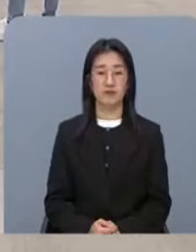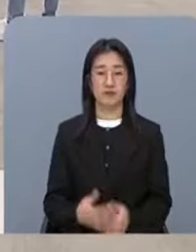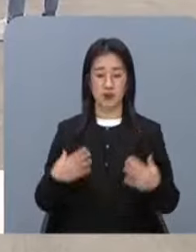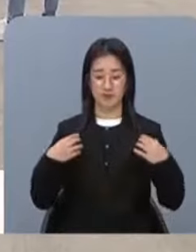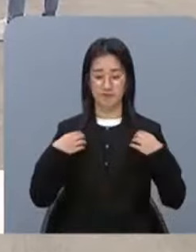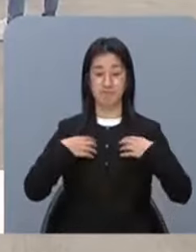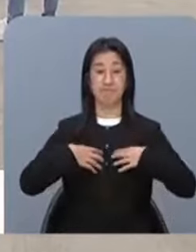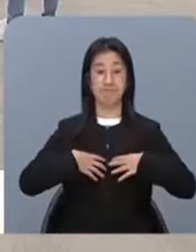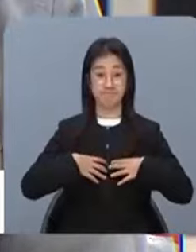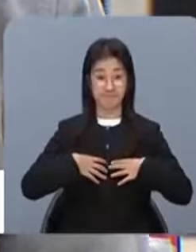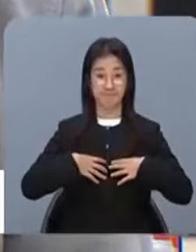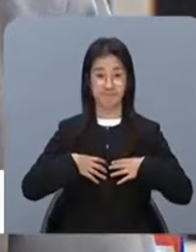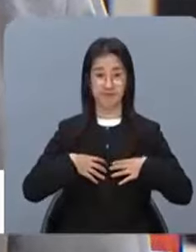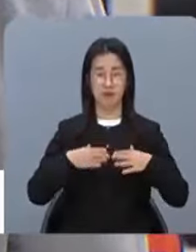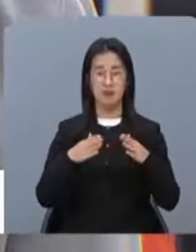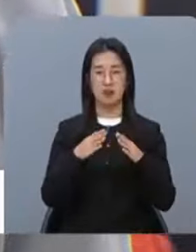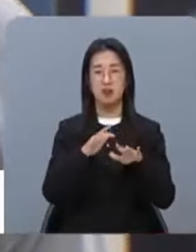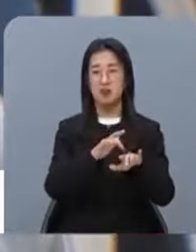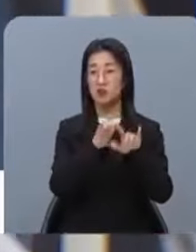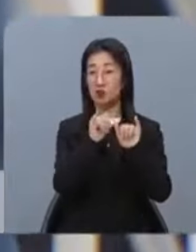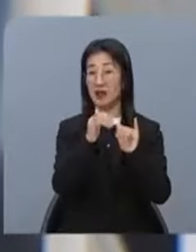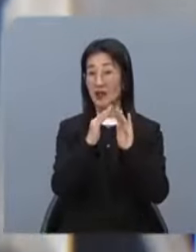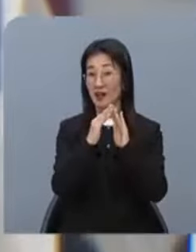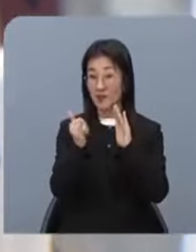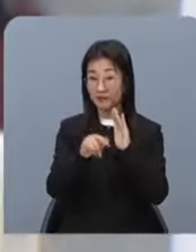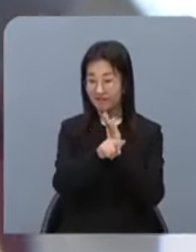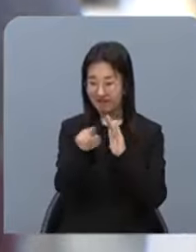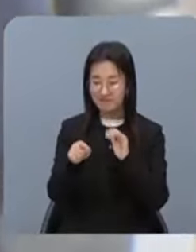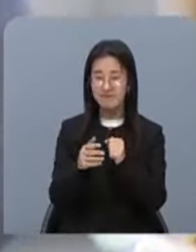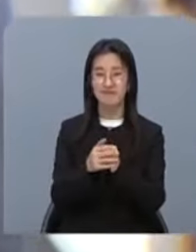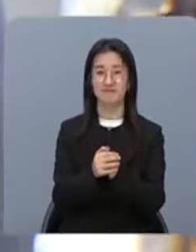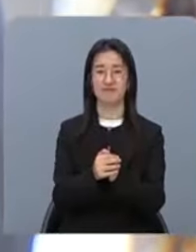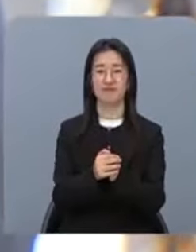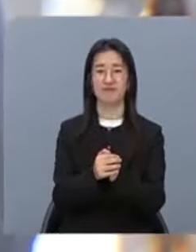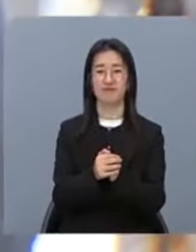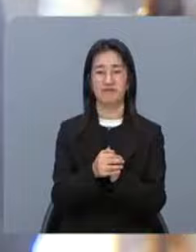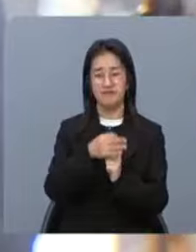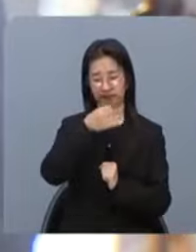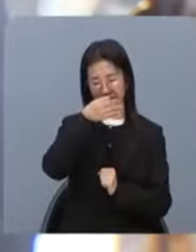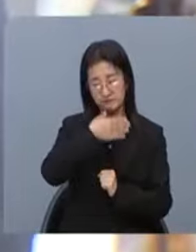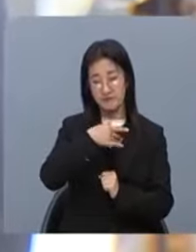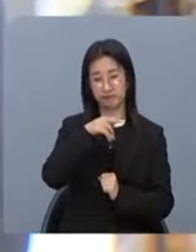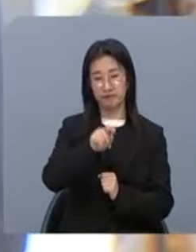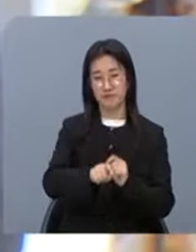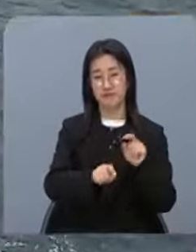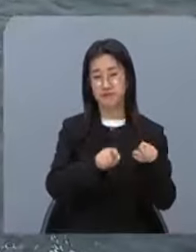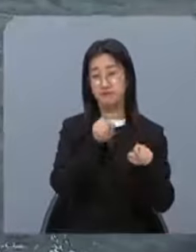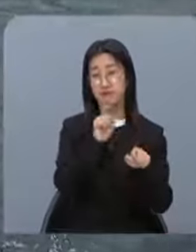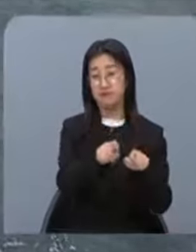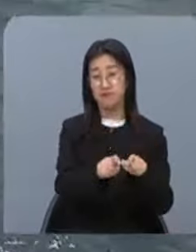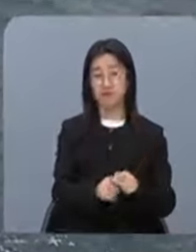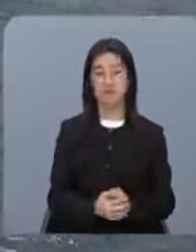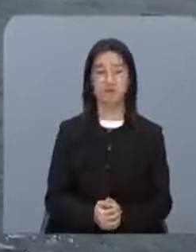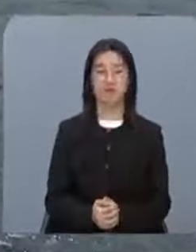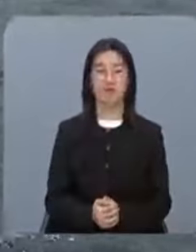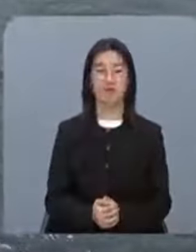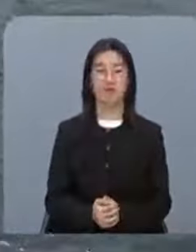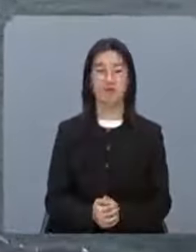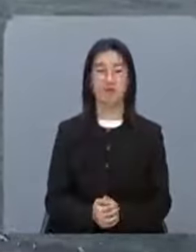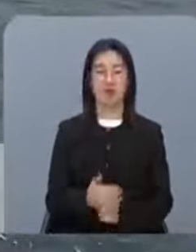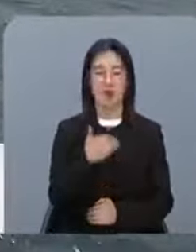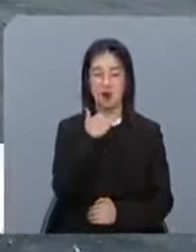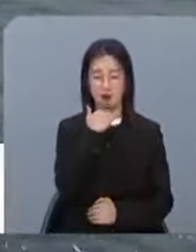구명조끼를 착용하는 실종자 가족들. 난간을 잡고 힘겹게 해경 함정에 오릅니다. 기다림에